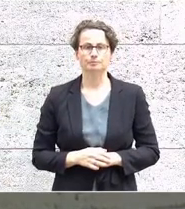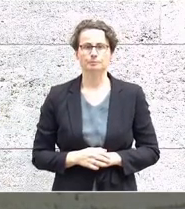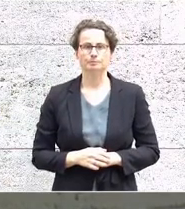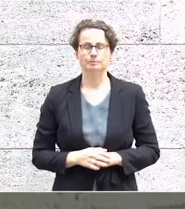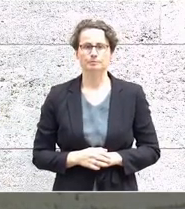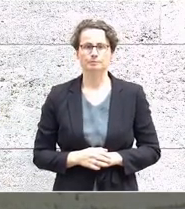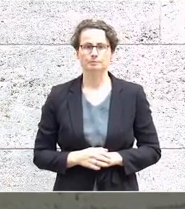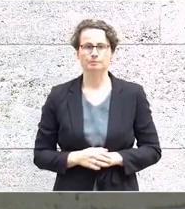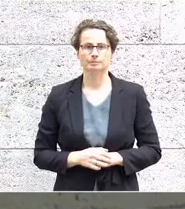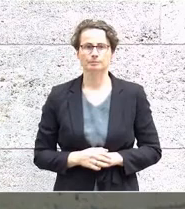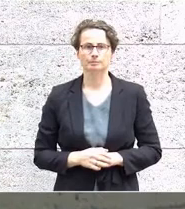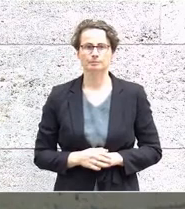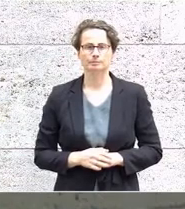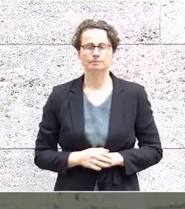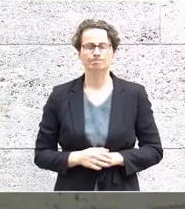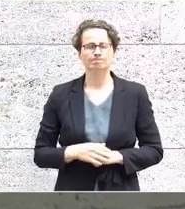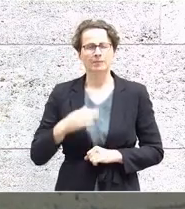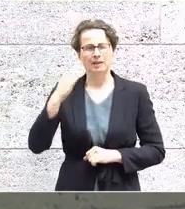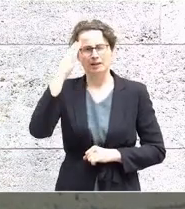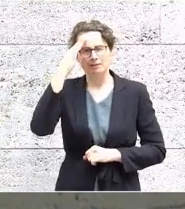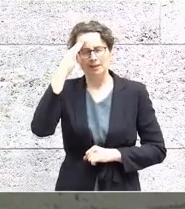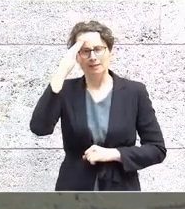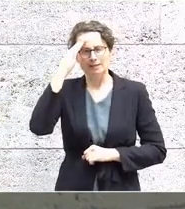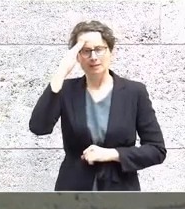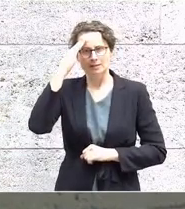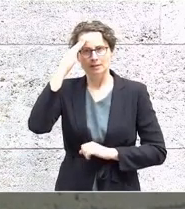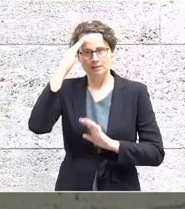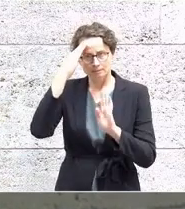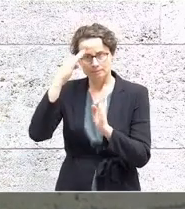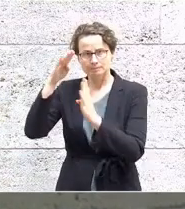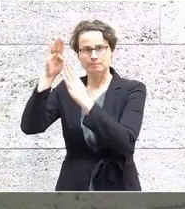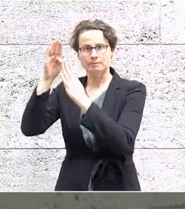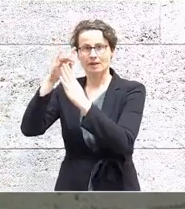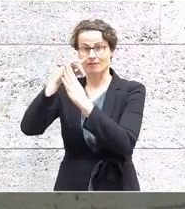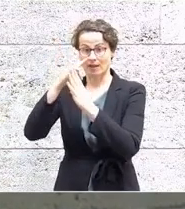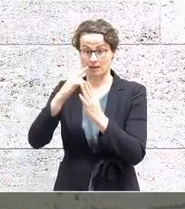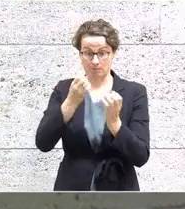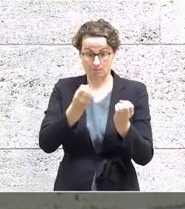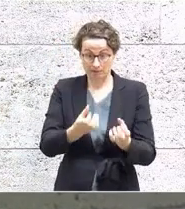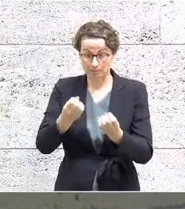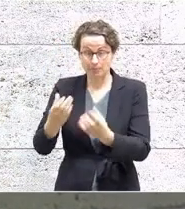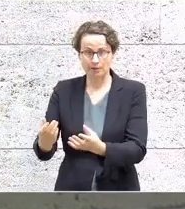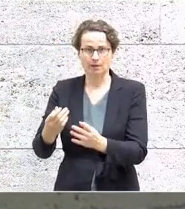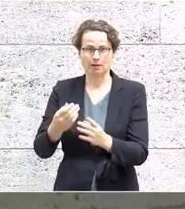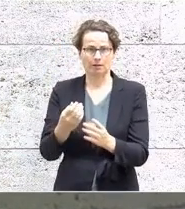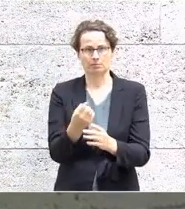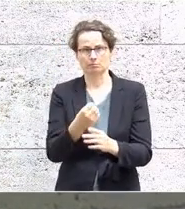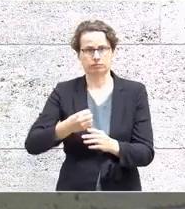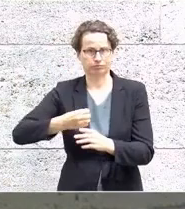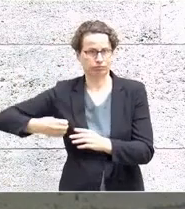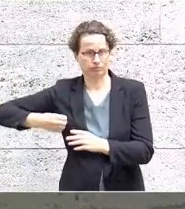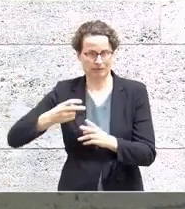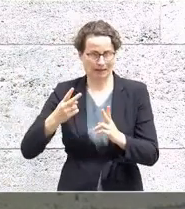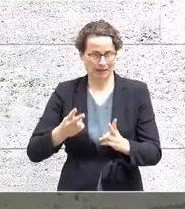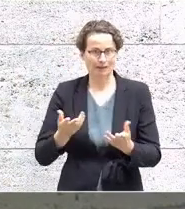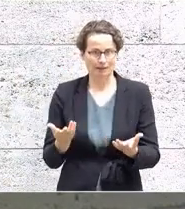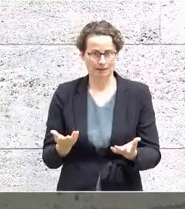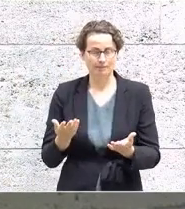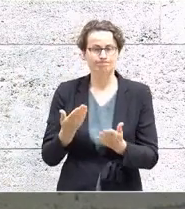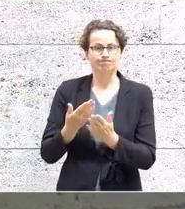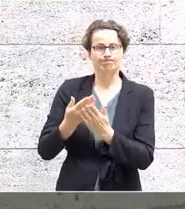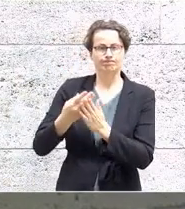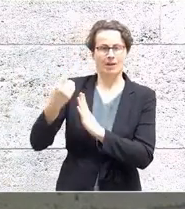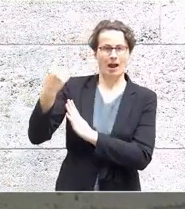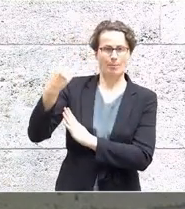die Stimme des Gewissens zu hören, wenn Unrecht geschieht. Diesen bleibenden Appell